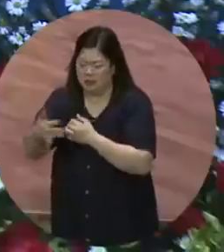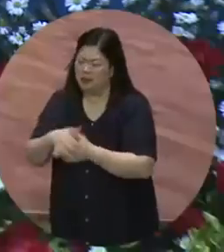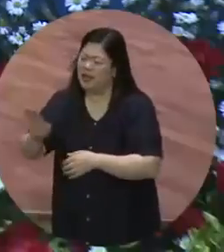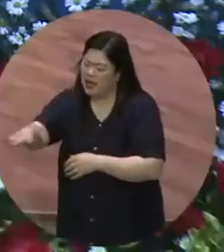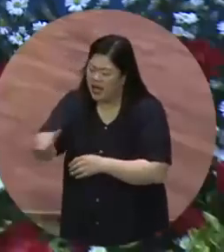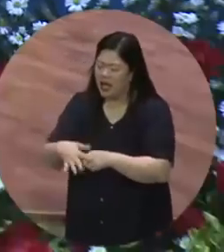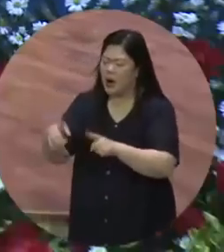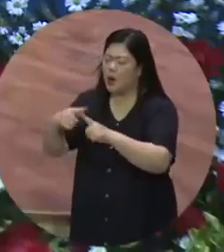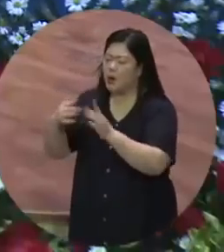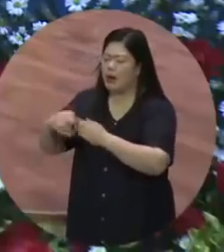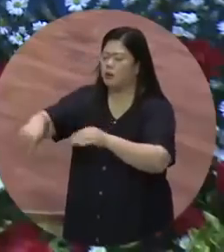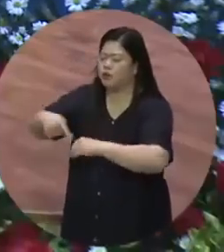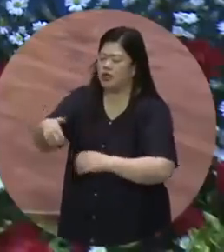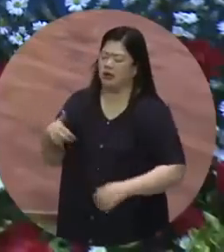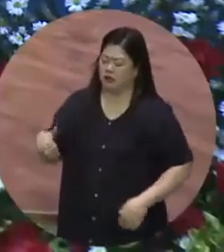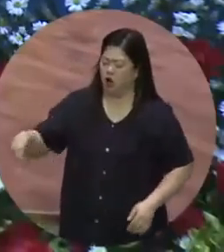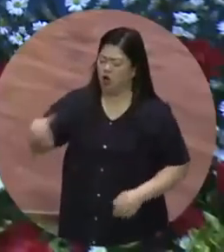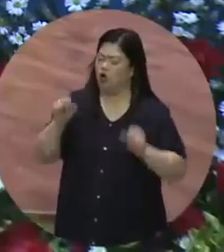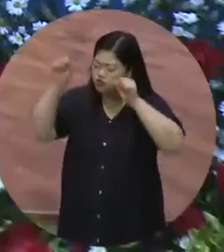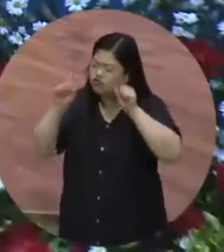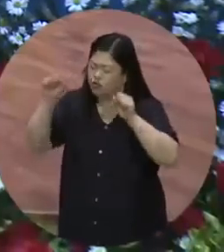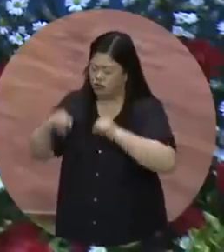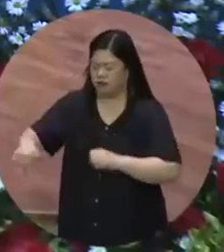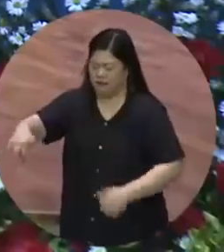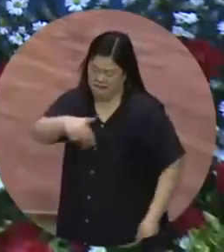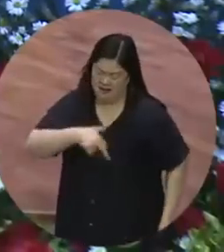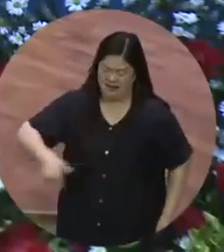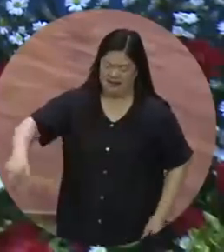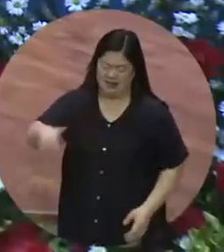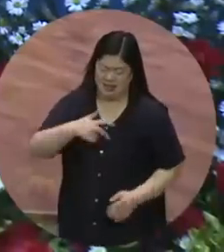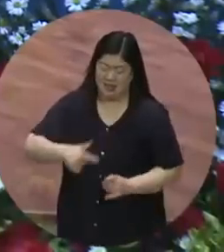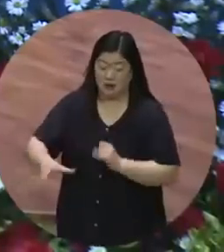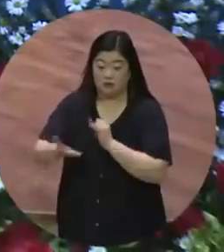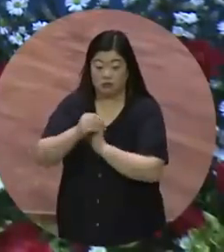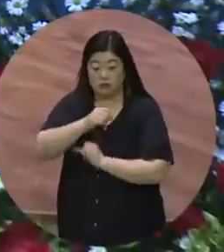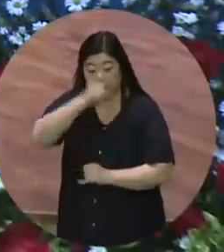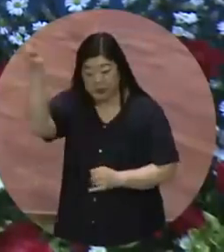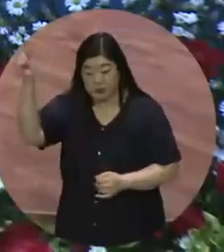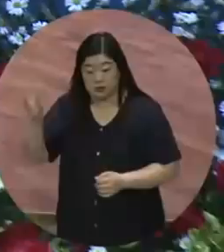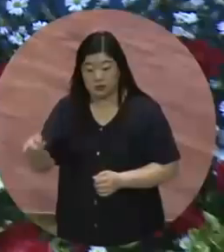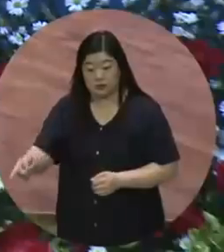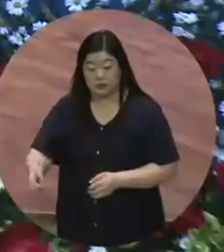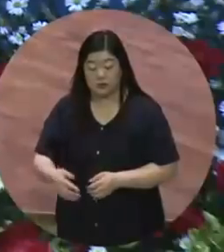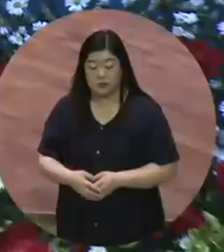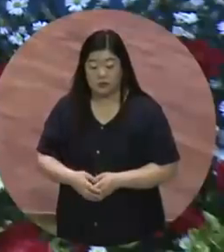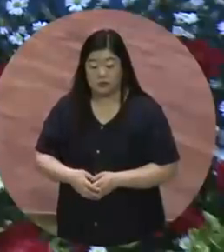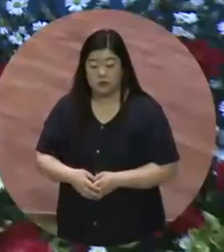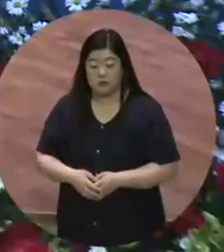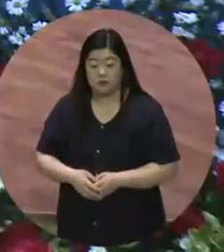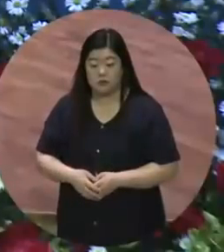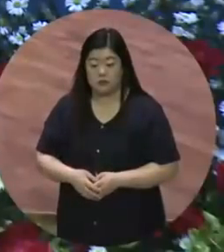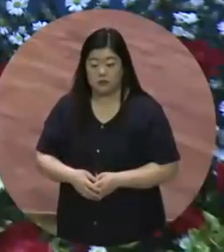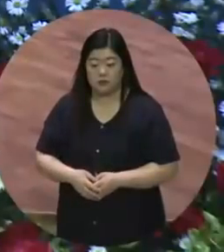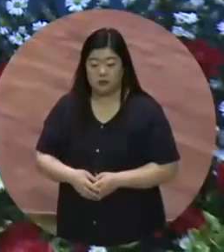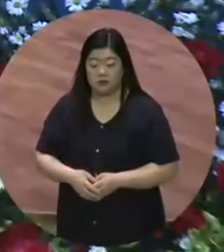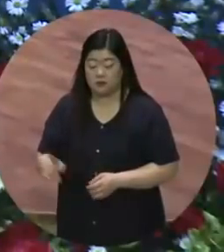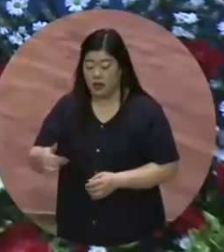의학적으로 불가능하대. 그러대 운동해. 운동해라. 하나님 축복해. 그걸 기도해 주고 아들 낳자. 그러니까